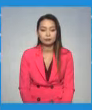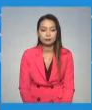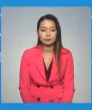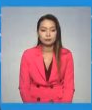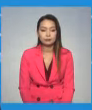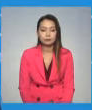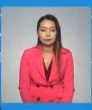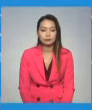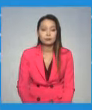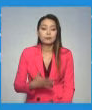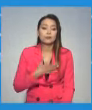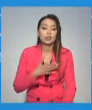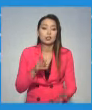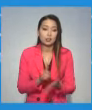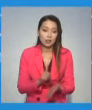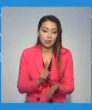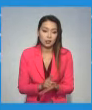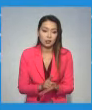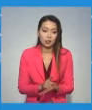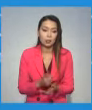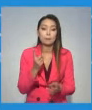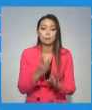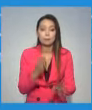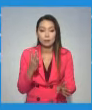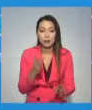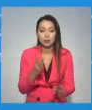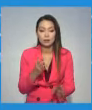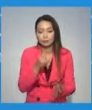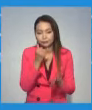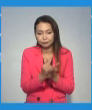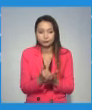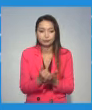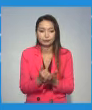То есть наша задача в первую очередь не допустить дефицита.